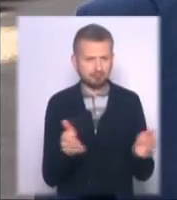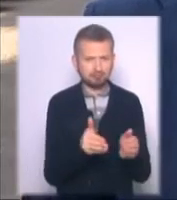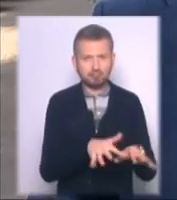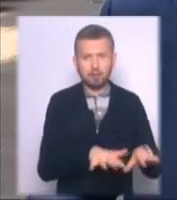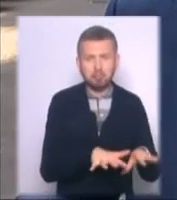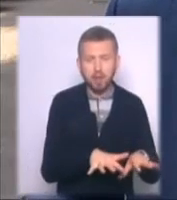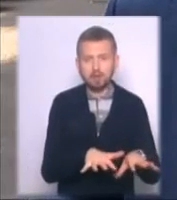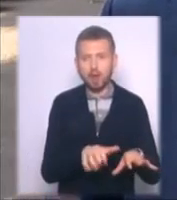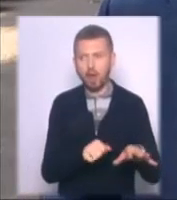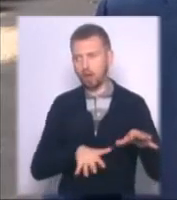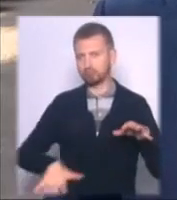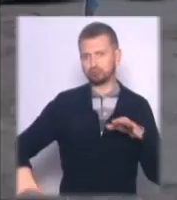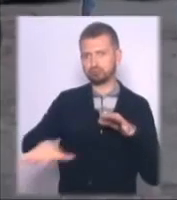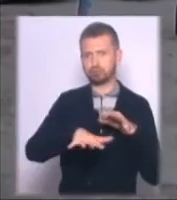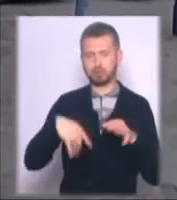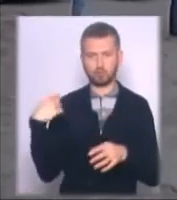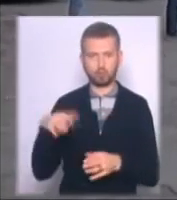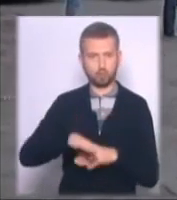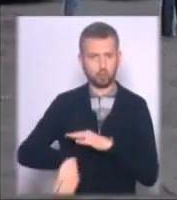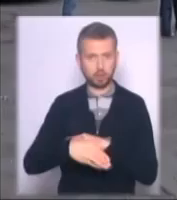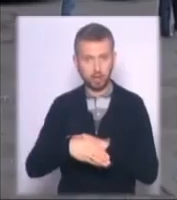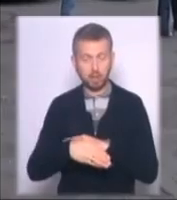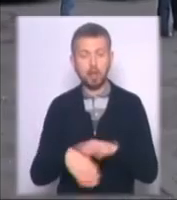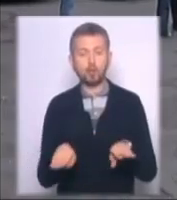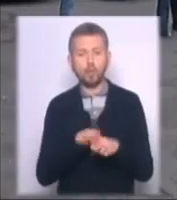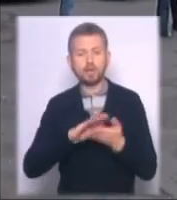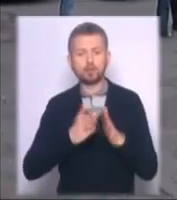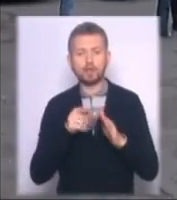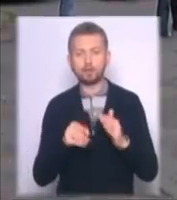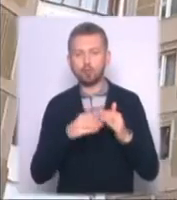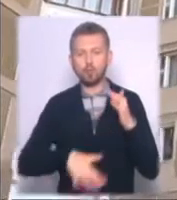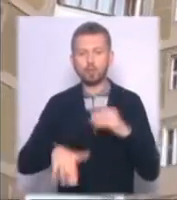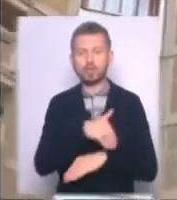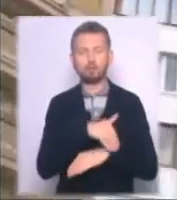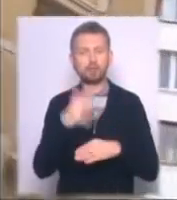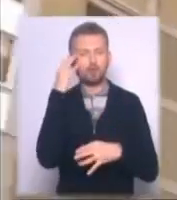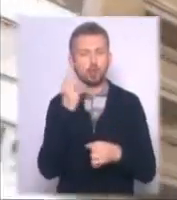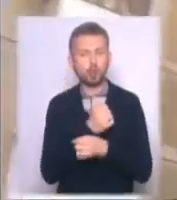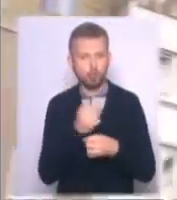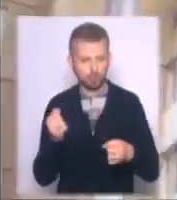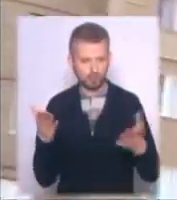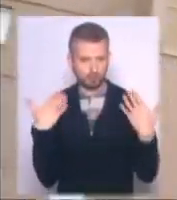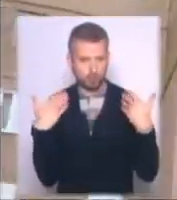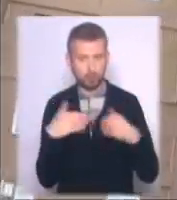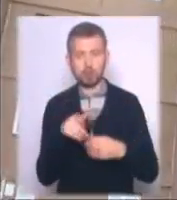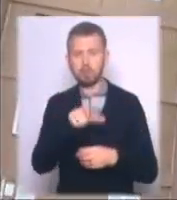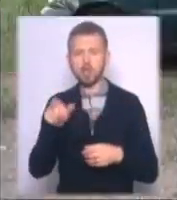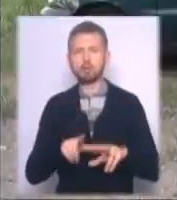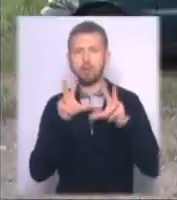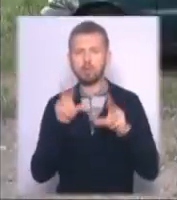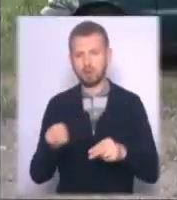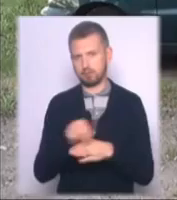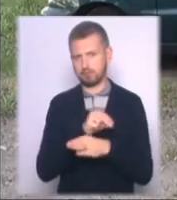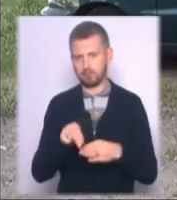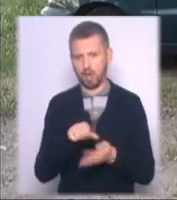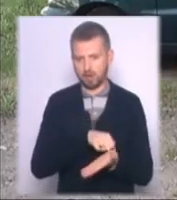місця, а куча землі гуляє. Схожа ситуація у цьому подвір'ї на вулиці Чорнобильській. Мешканцям обіцяли відновити асфальт,